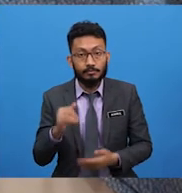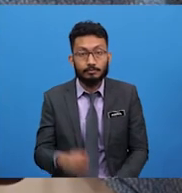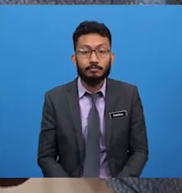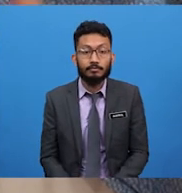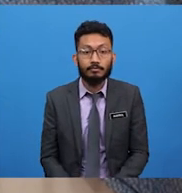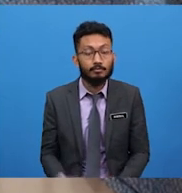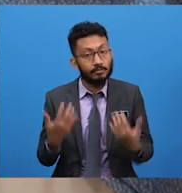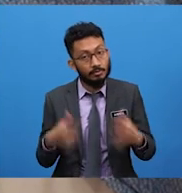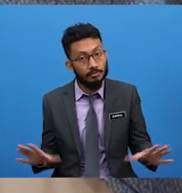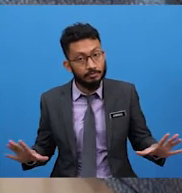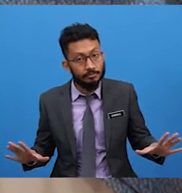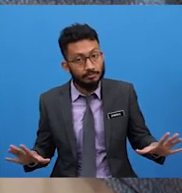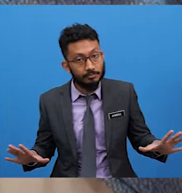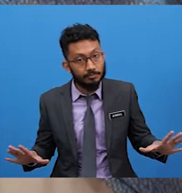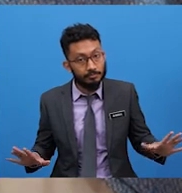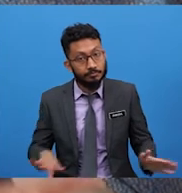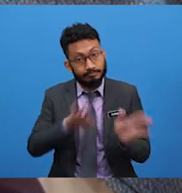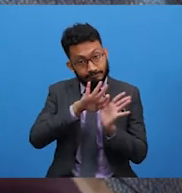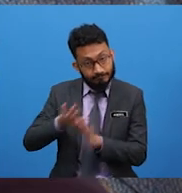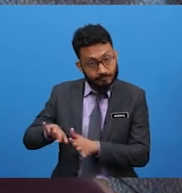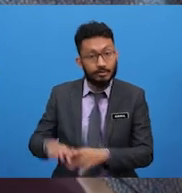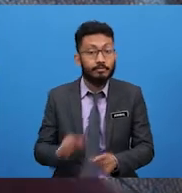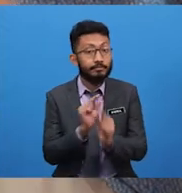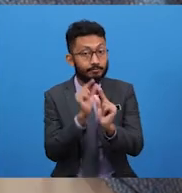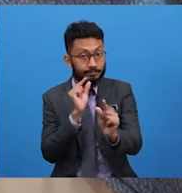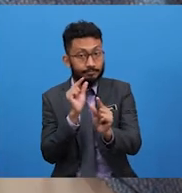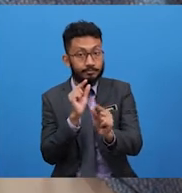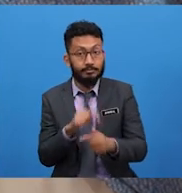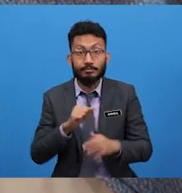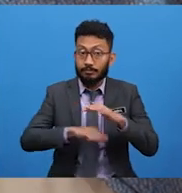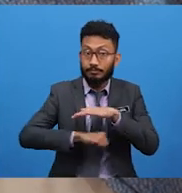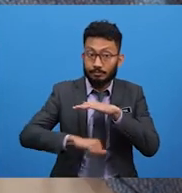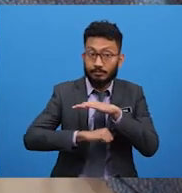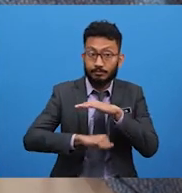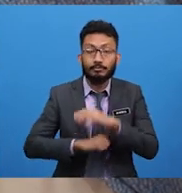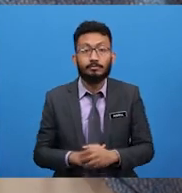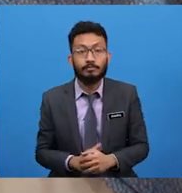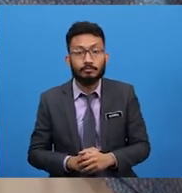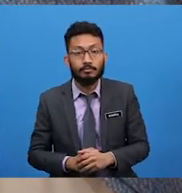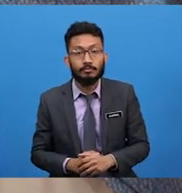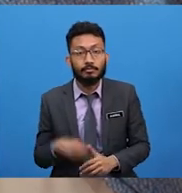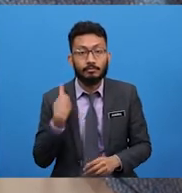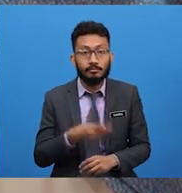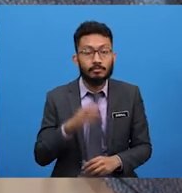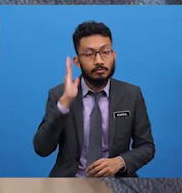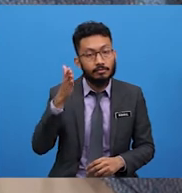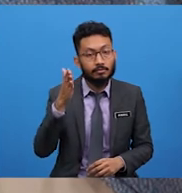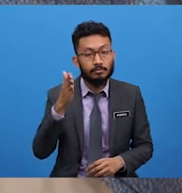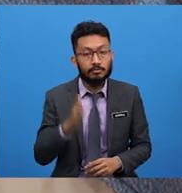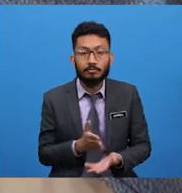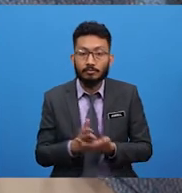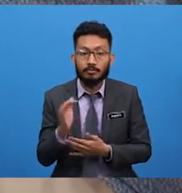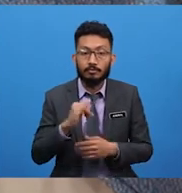Setelah selesai membuat garisan asas seperti yang murid-murid lihat di hadapan cikgu ini, kita akan meneruskan